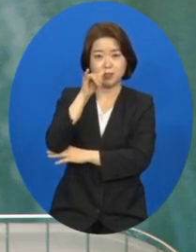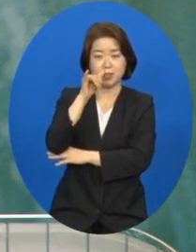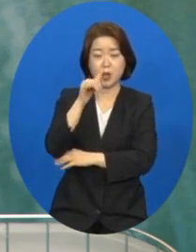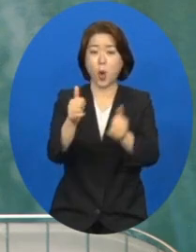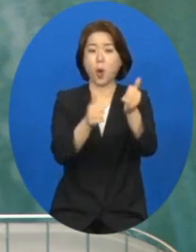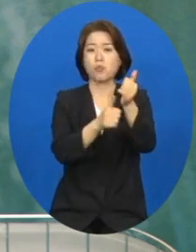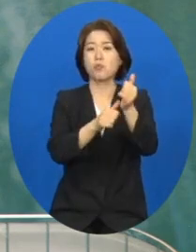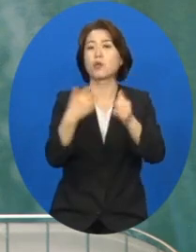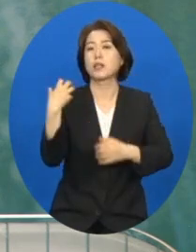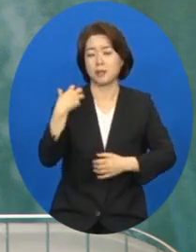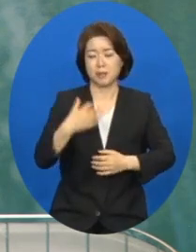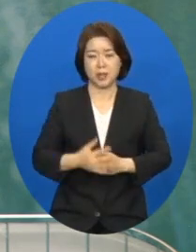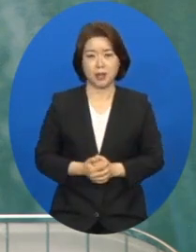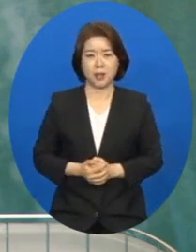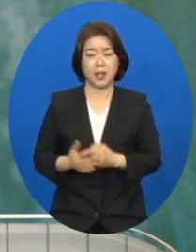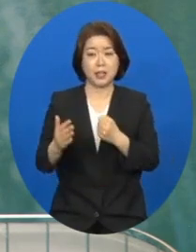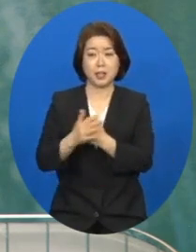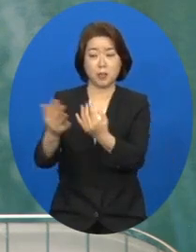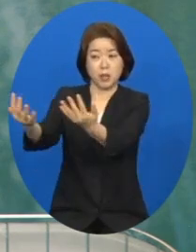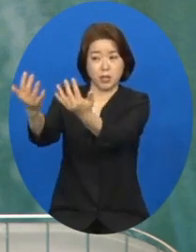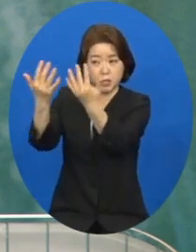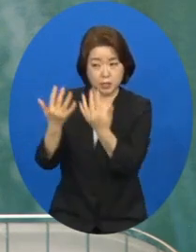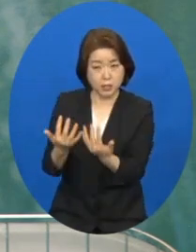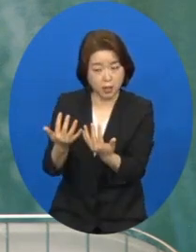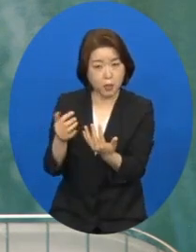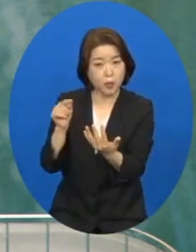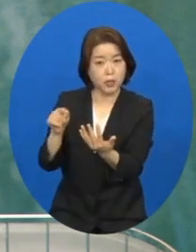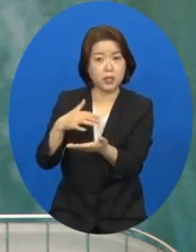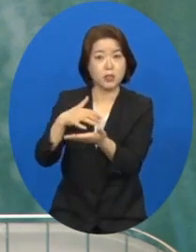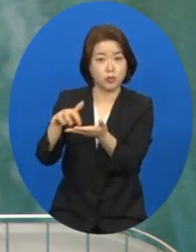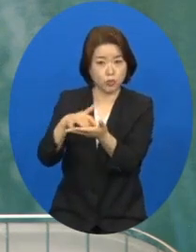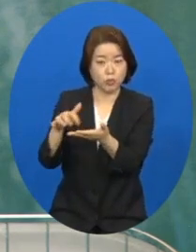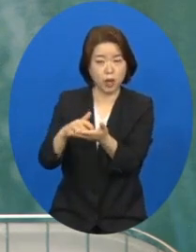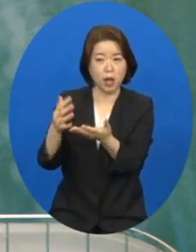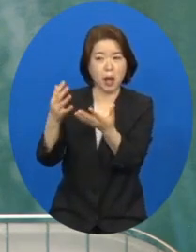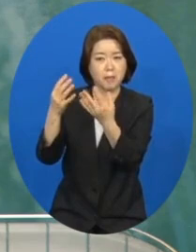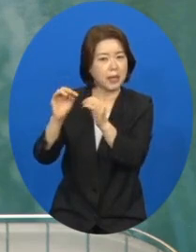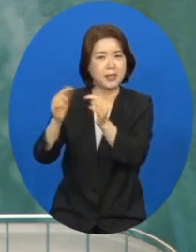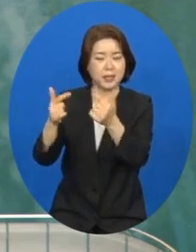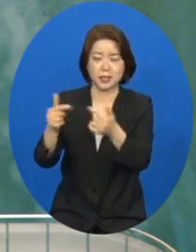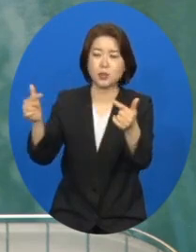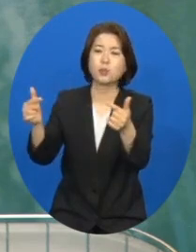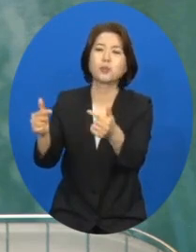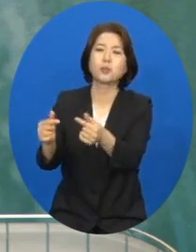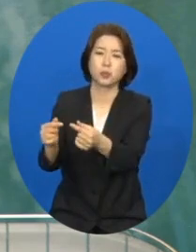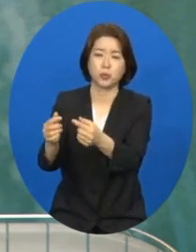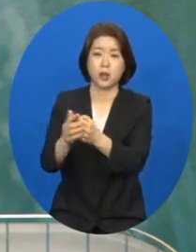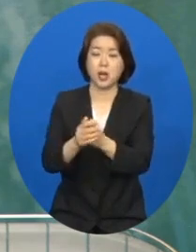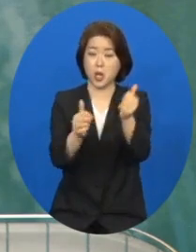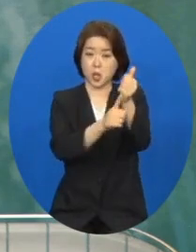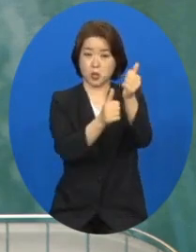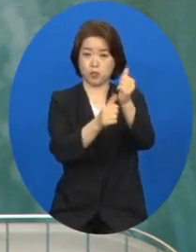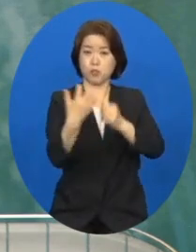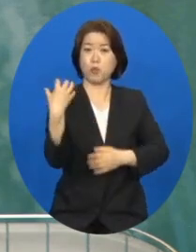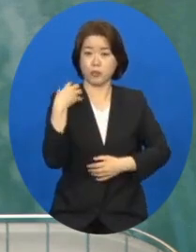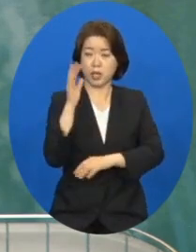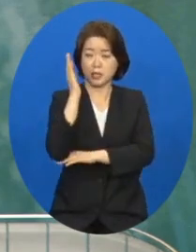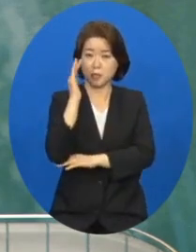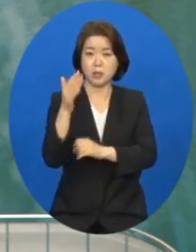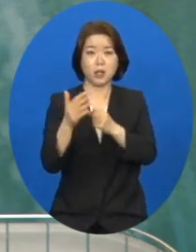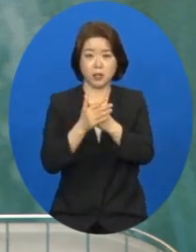뭐 그러니 참여하시는 분들이 그렇게 많지는 않죠. 부목사님들이 하는